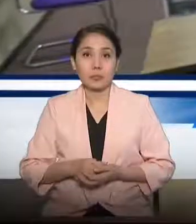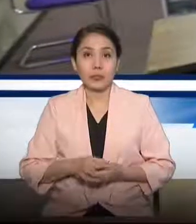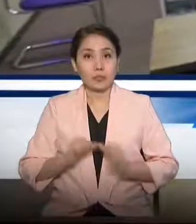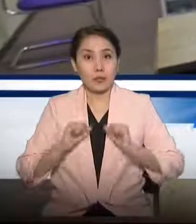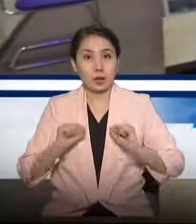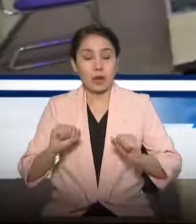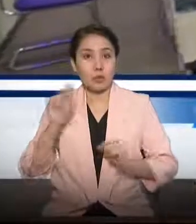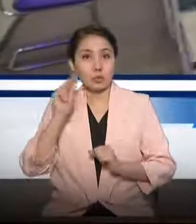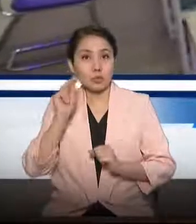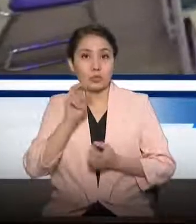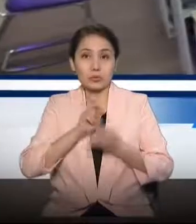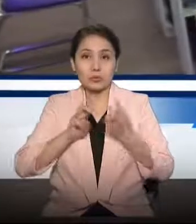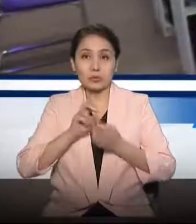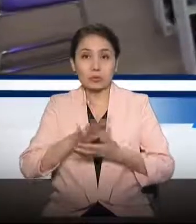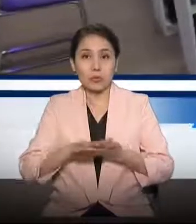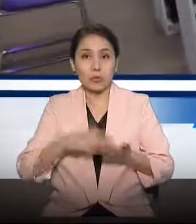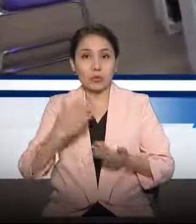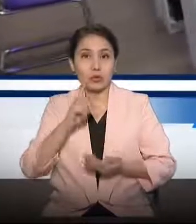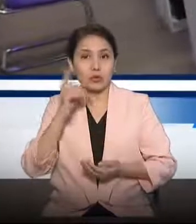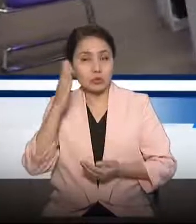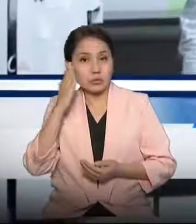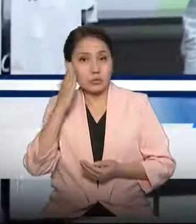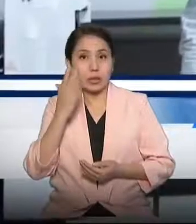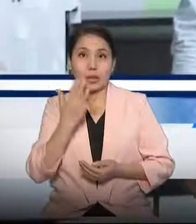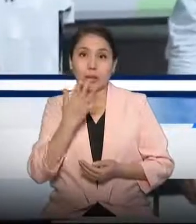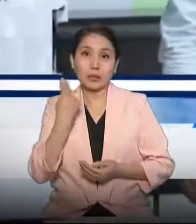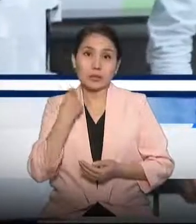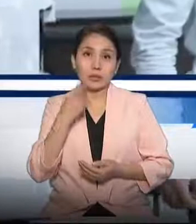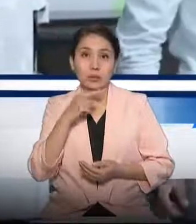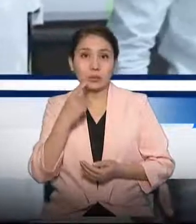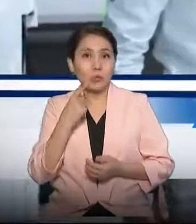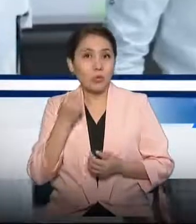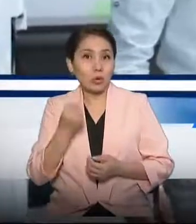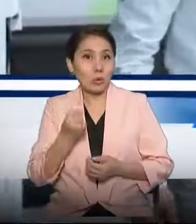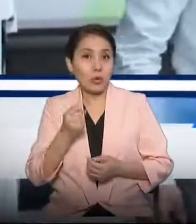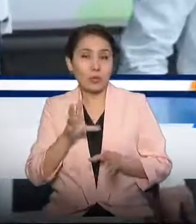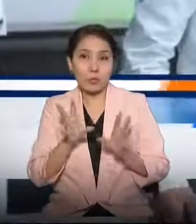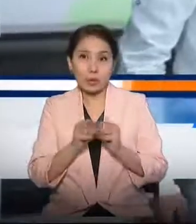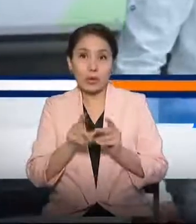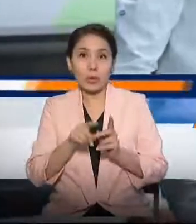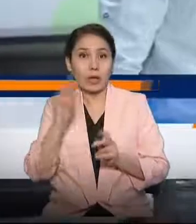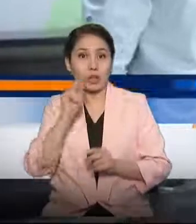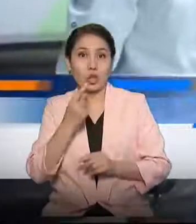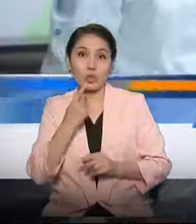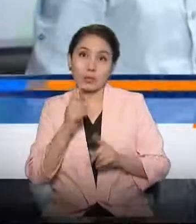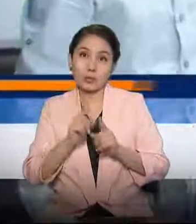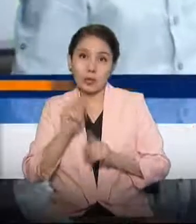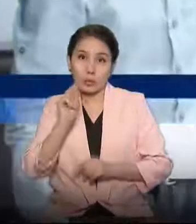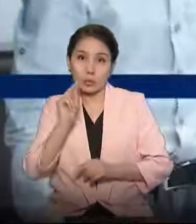o'qish va izlanishda davom etyapti. Yosh iqtidor sohibi ingliz va rus tillarini mukammal bilishi bilan bir qatorda Xitoy tilini qunt bilan o'rganmoqda.